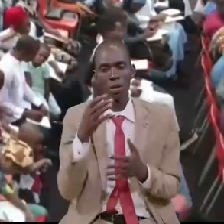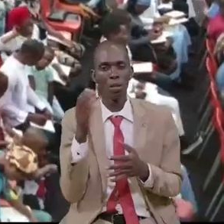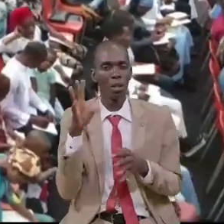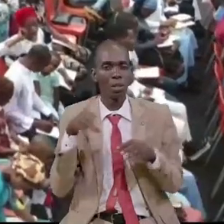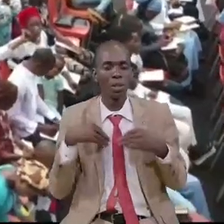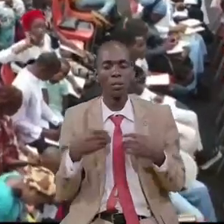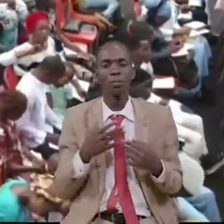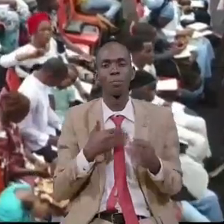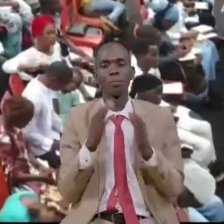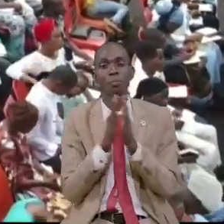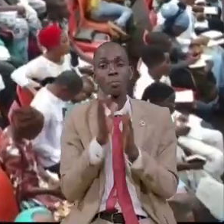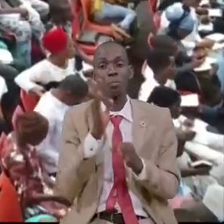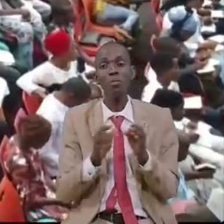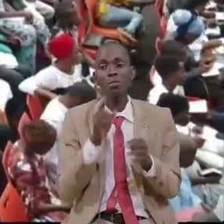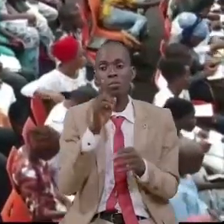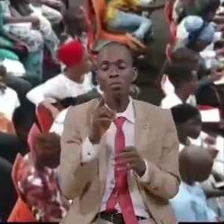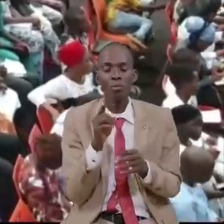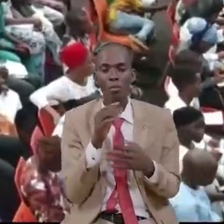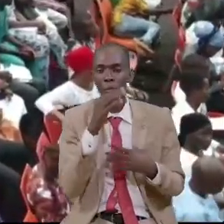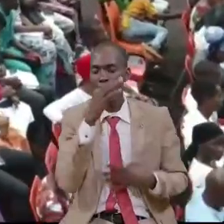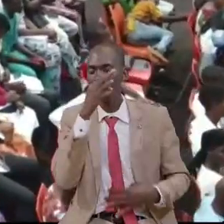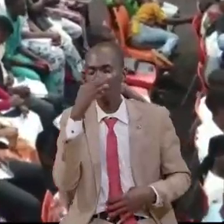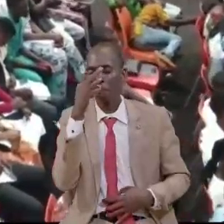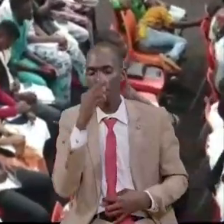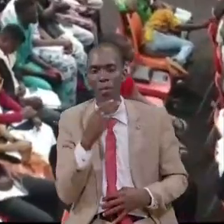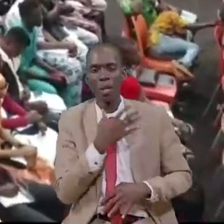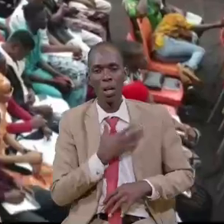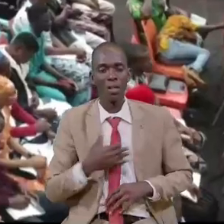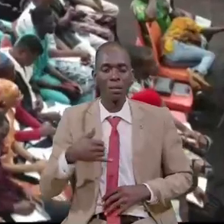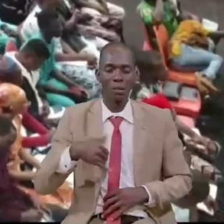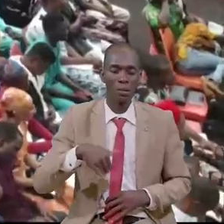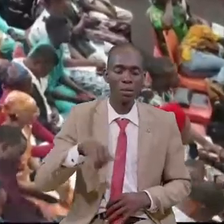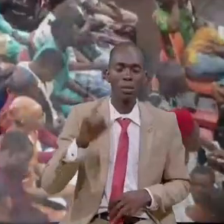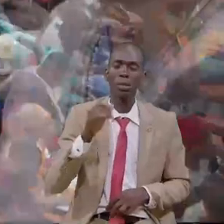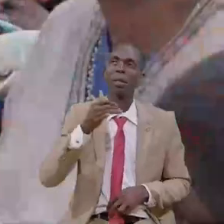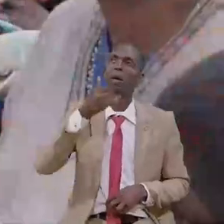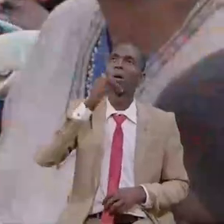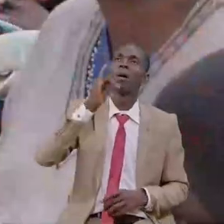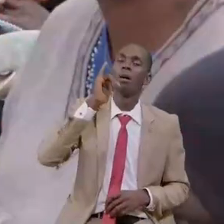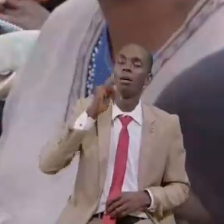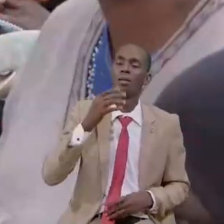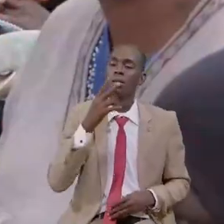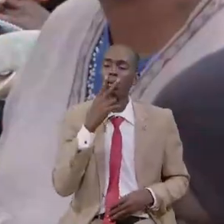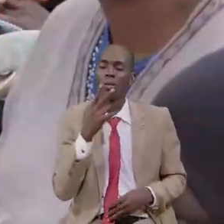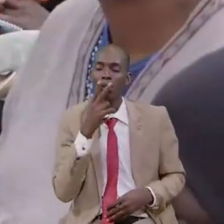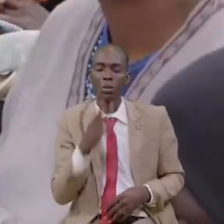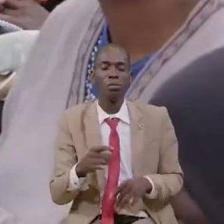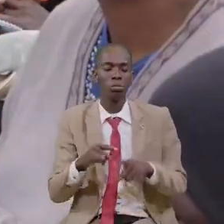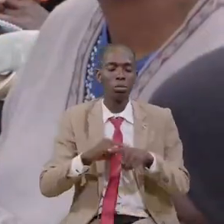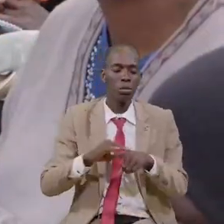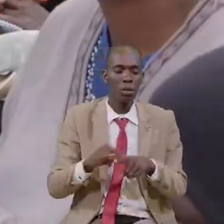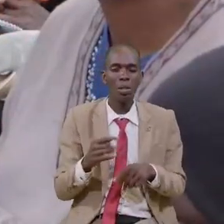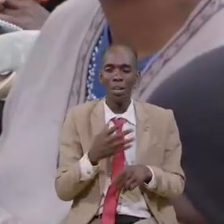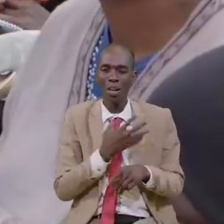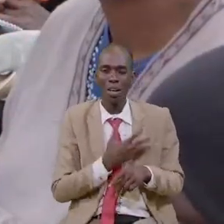jeûnes, et tu t'enivres, tu jeûnes, tu bats ta femme, tu jeûnes, et tu es